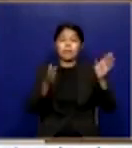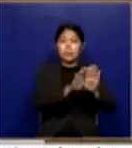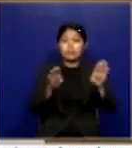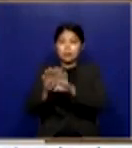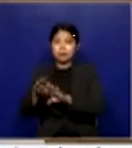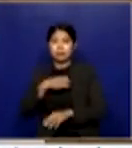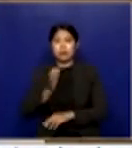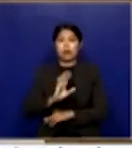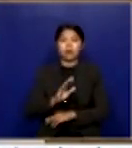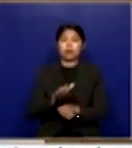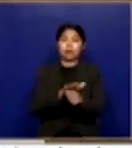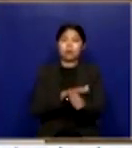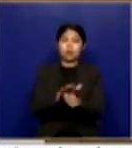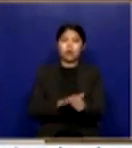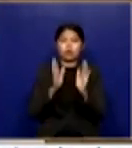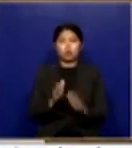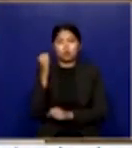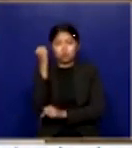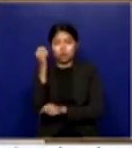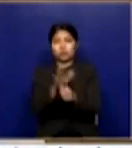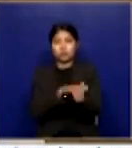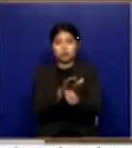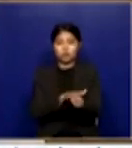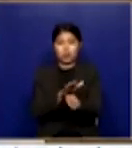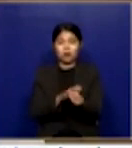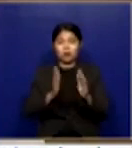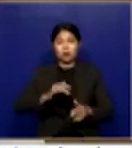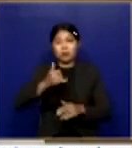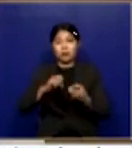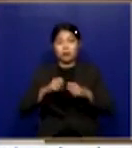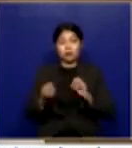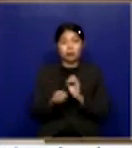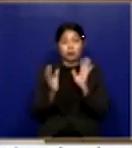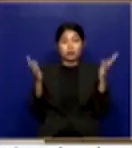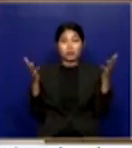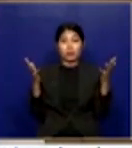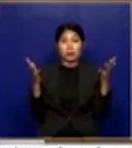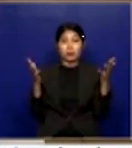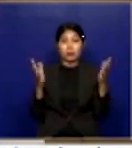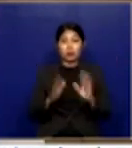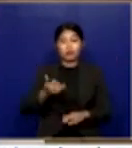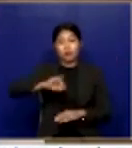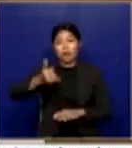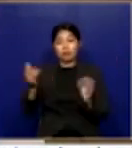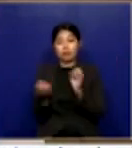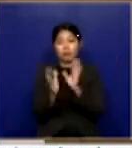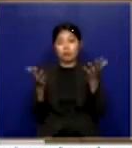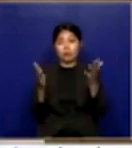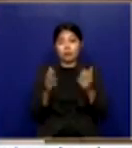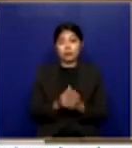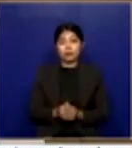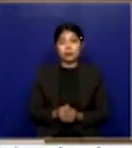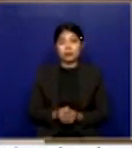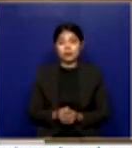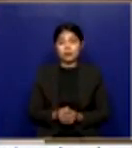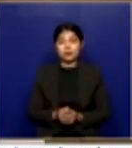ก็เห็นใจมาจนผู้มีรายได้น้อยมีหลายคนอาจจะไม่เดือดร้อนนะครับมีทั้งที่เรานั้น